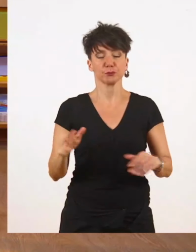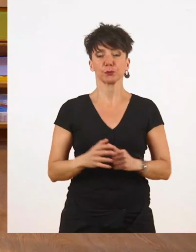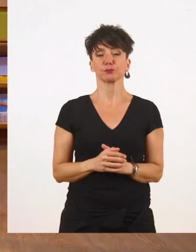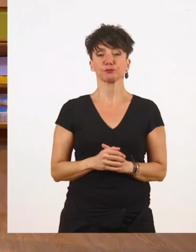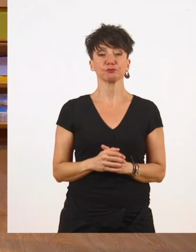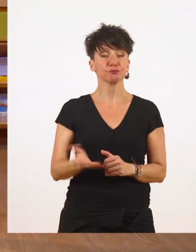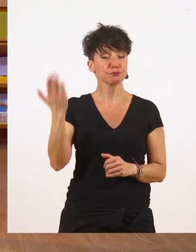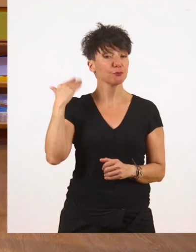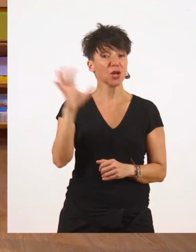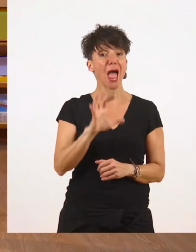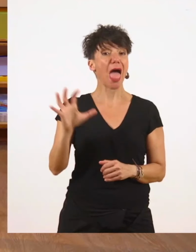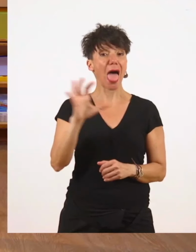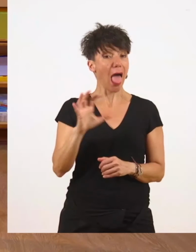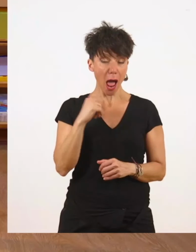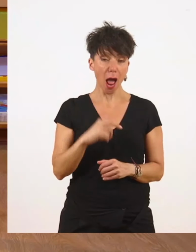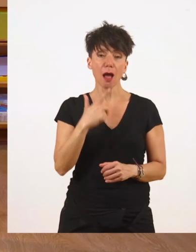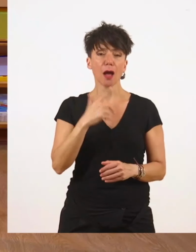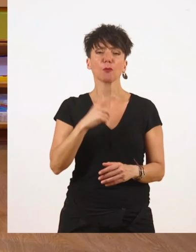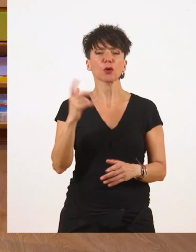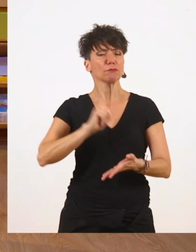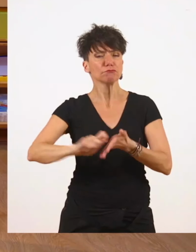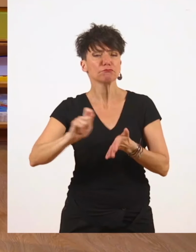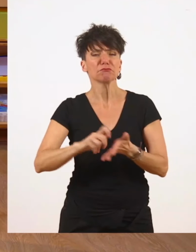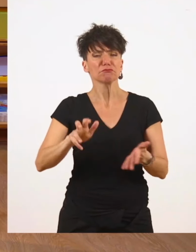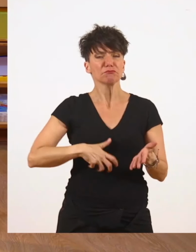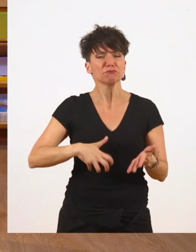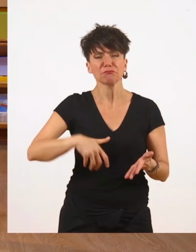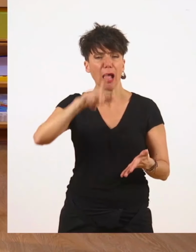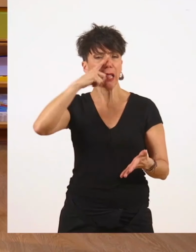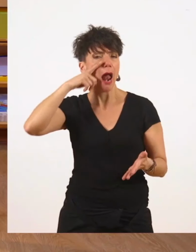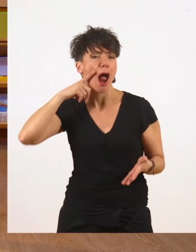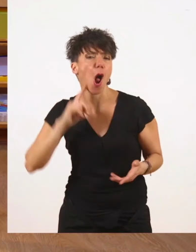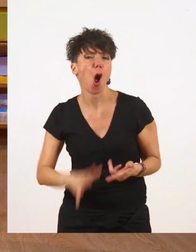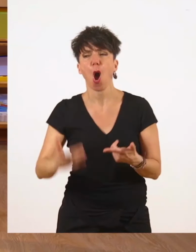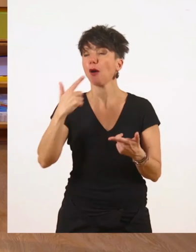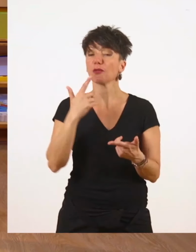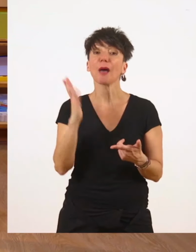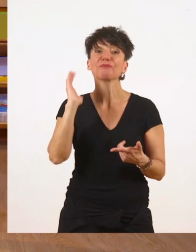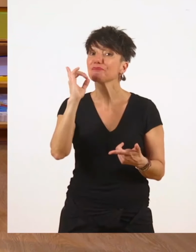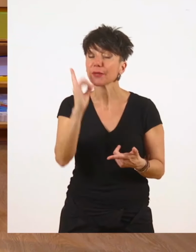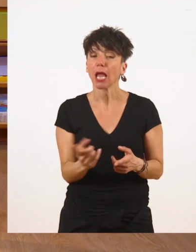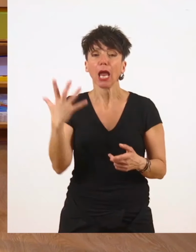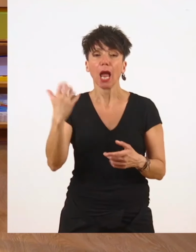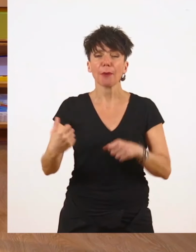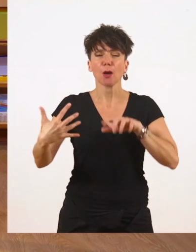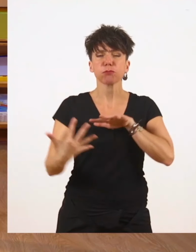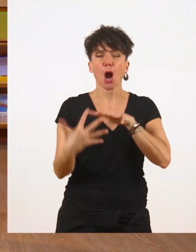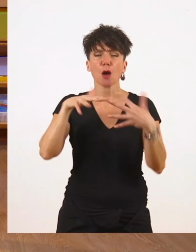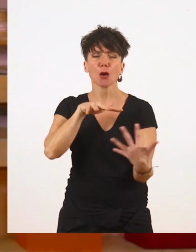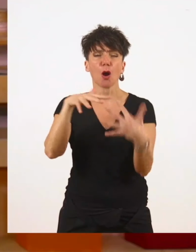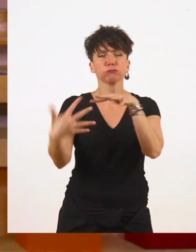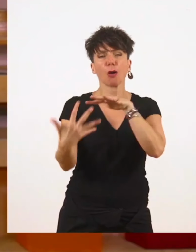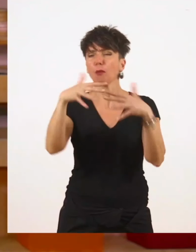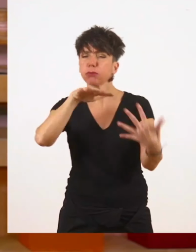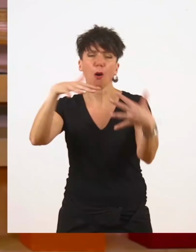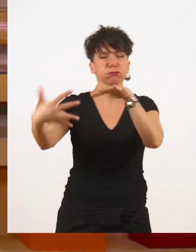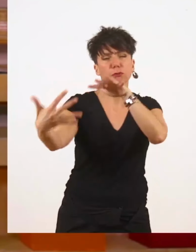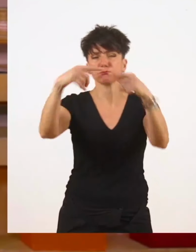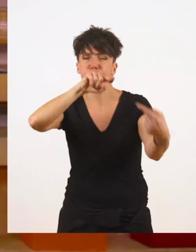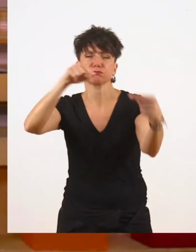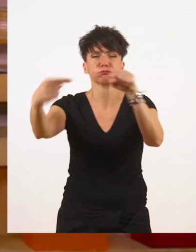Εκείνη την εποχή γράφτηκαν κωμωδίες, τραγωδίες. Και επειδή υπήρχαν πολλές συγκρούσεις και πόλεμοι για τη διαδοχή του